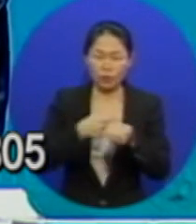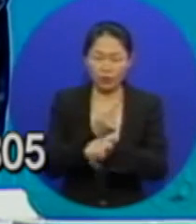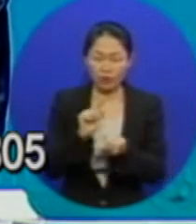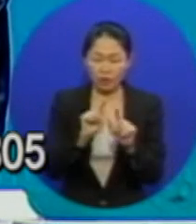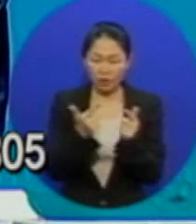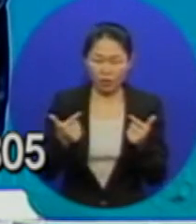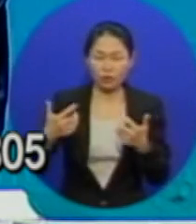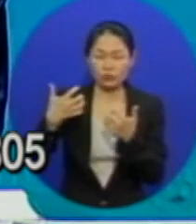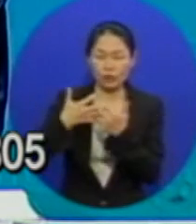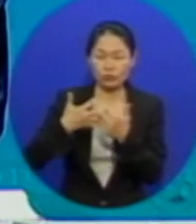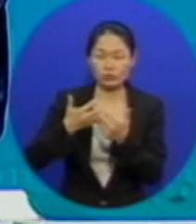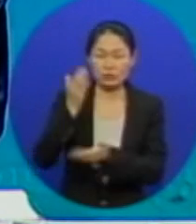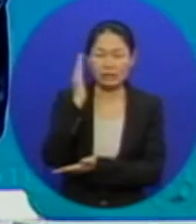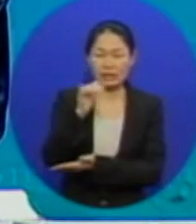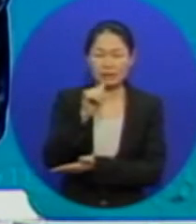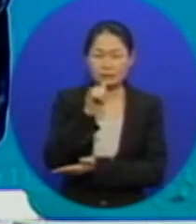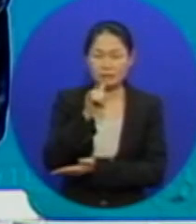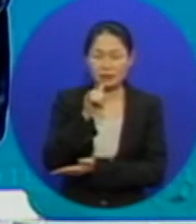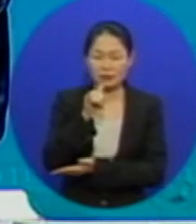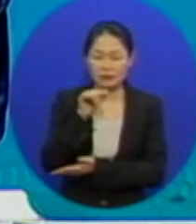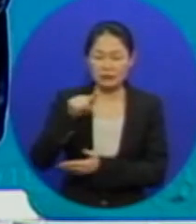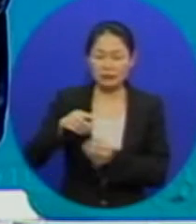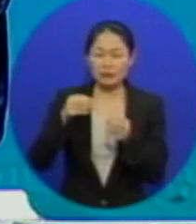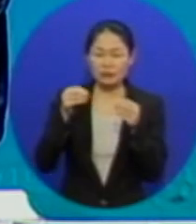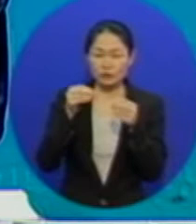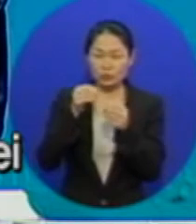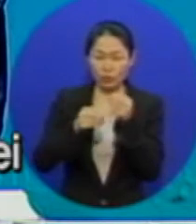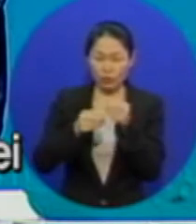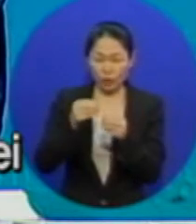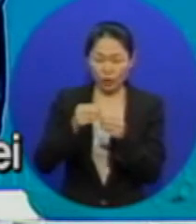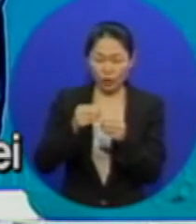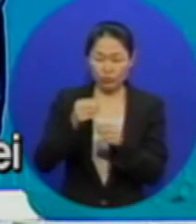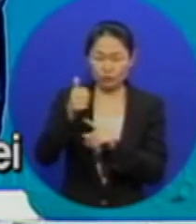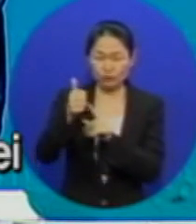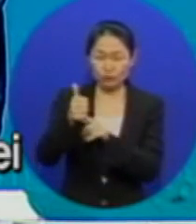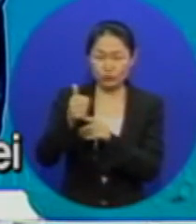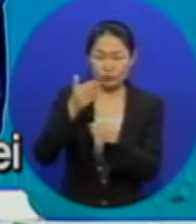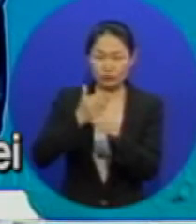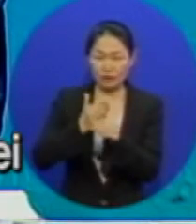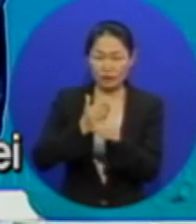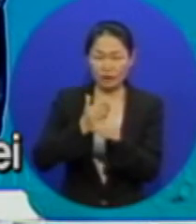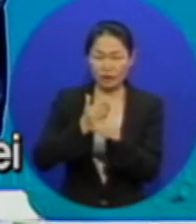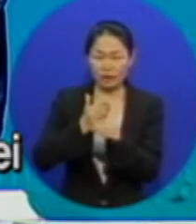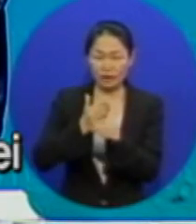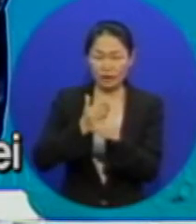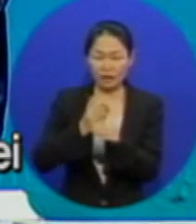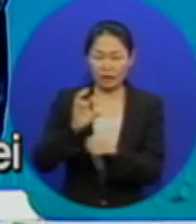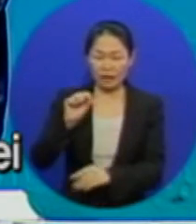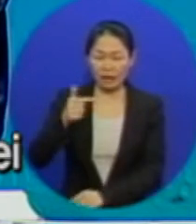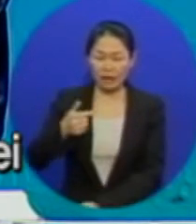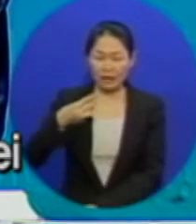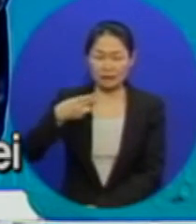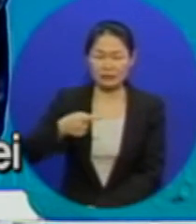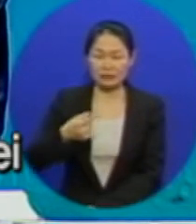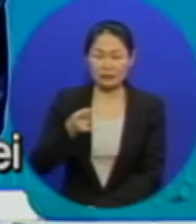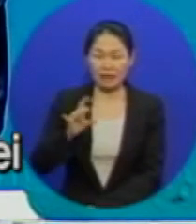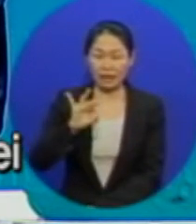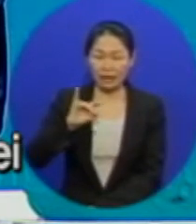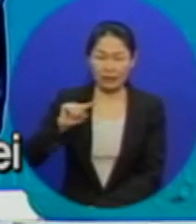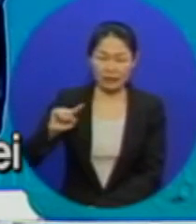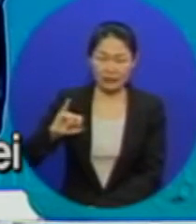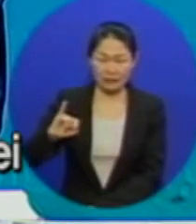나옵니다 그 소설의 주인공 중에 한 사람인 그 안드레 공작이